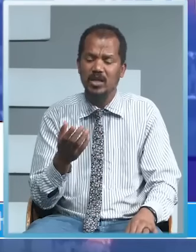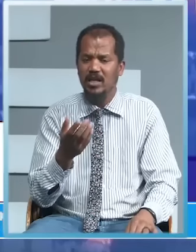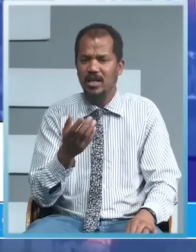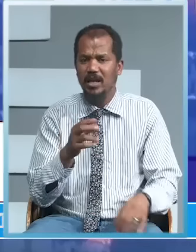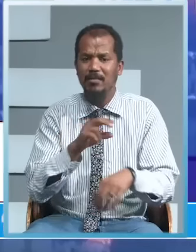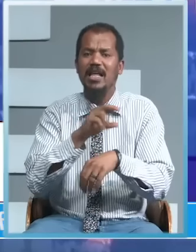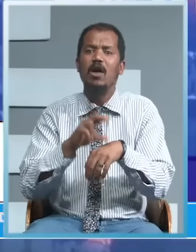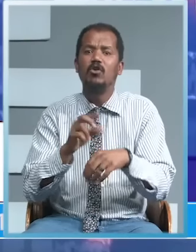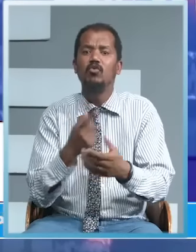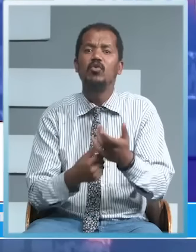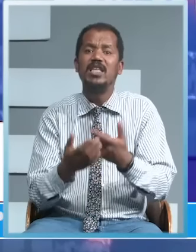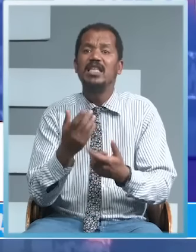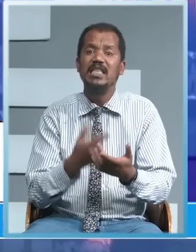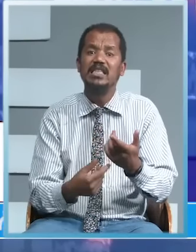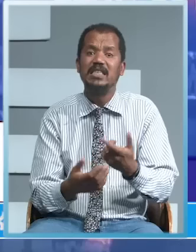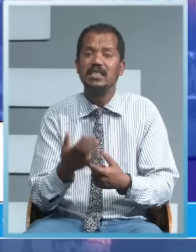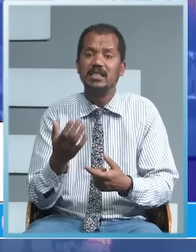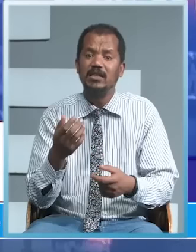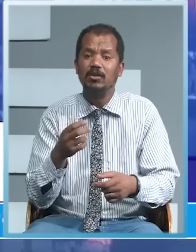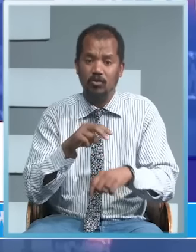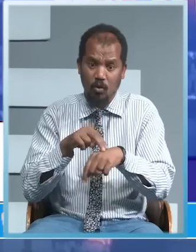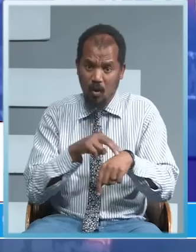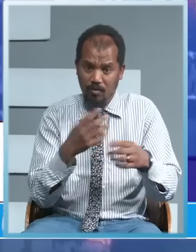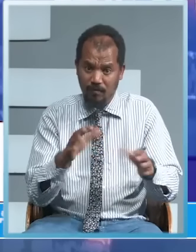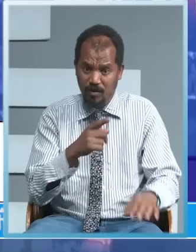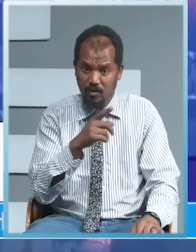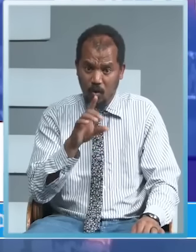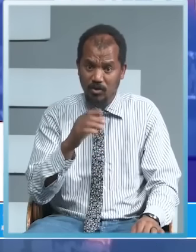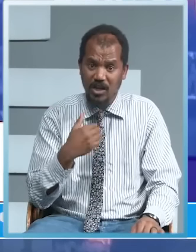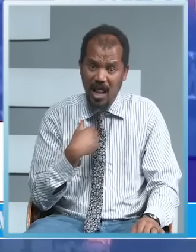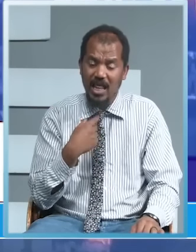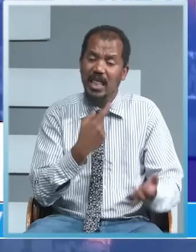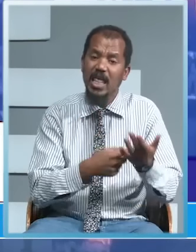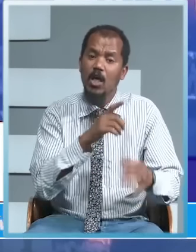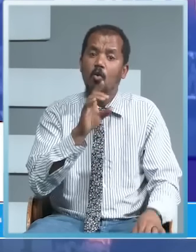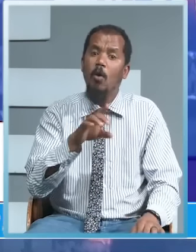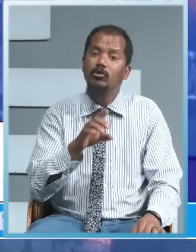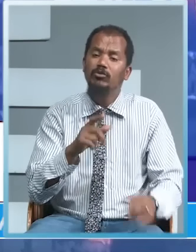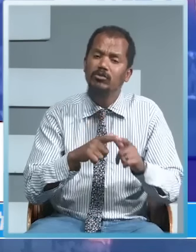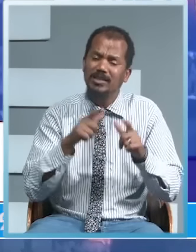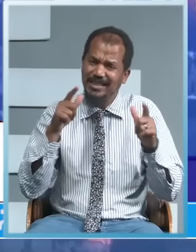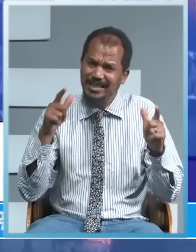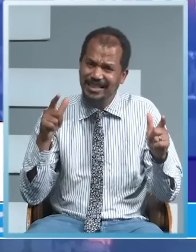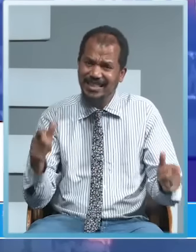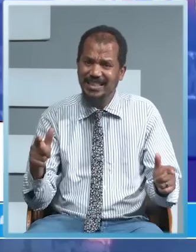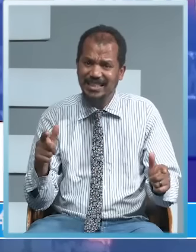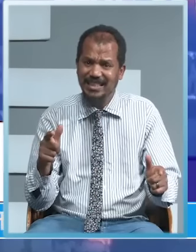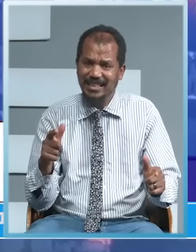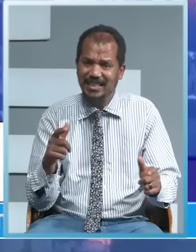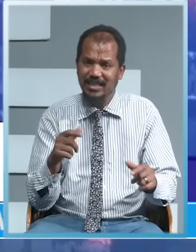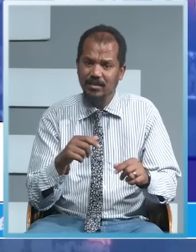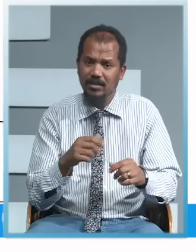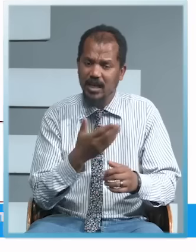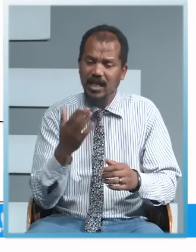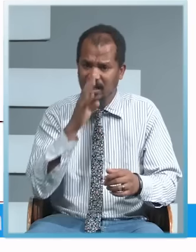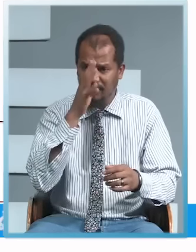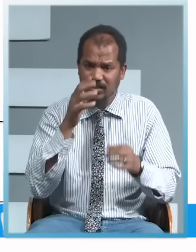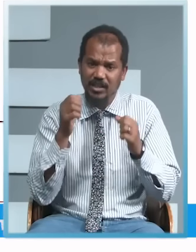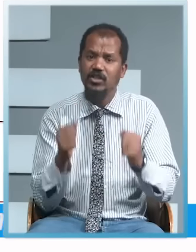የናሽናል የብሔራዊ ውይይት እንትን ተቋቁሟል፣ ኮሚሽን። ይህ ኮሚሽን ትልቅ እንትን ሊፈጥር የሚችል